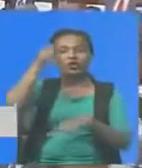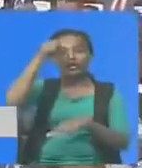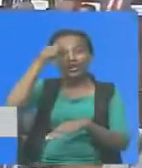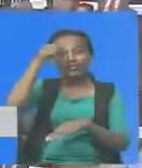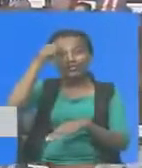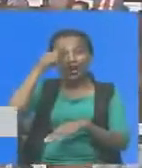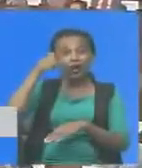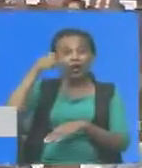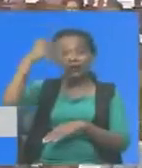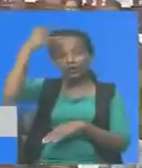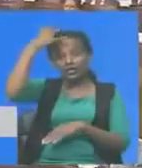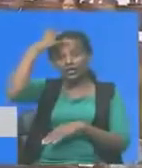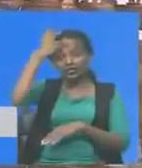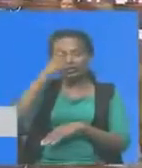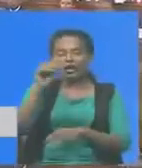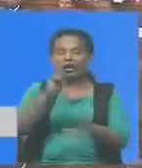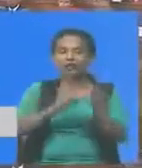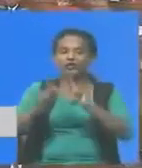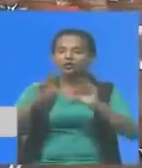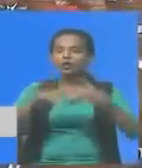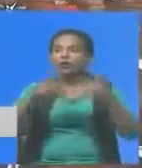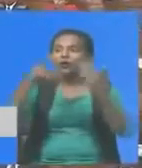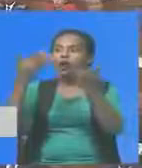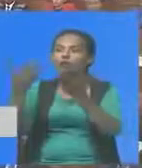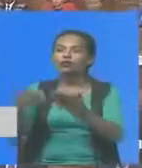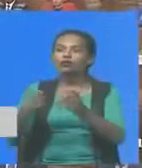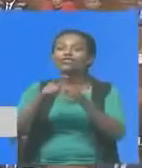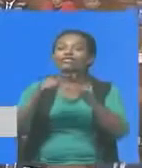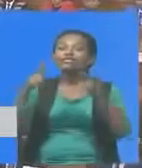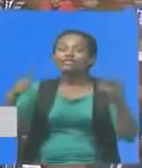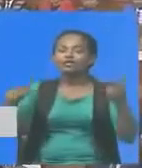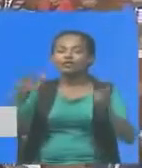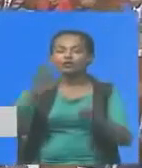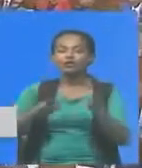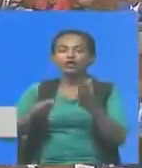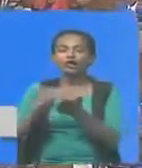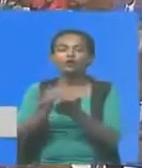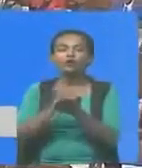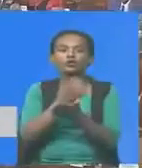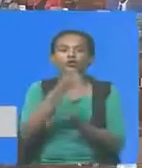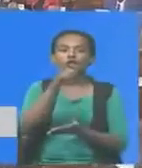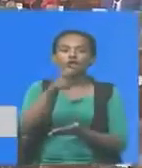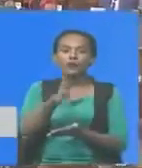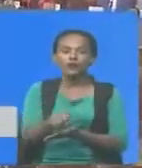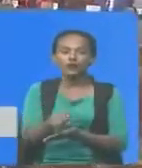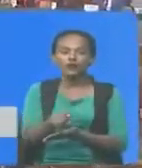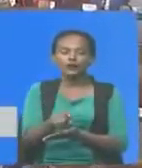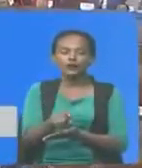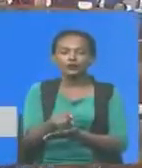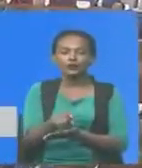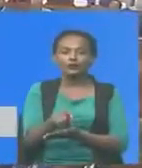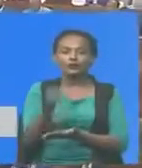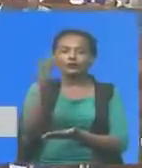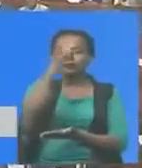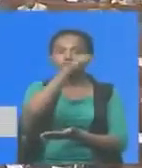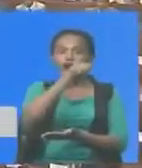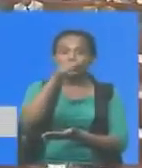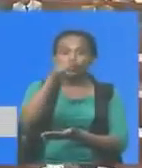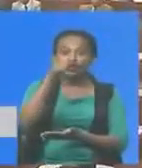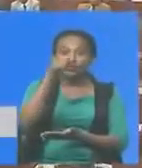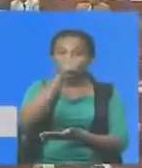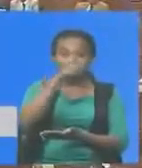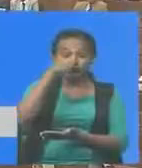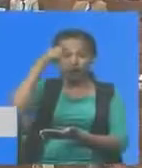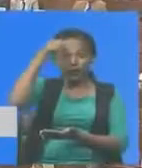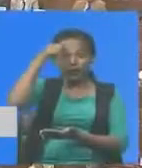ህዝብ የማቅረብ ጉዳይ እንደ ትልቅ እርምጃ ሊወሰድ ይገባል። የኢትዮ ኤርትራ ድንበር